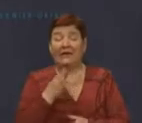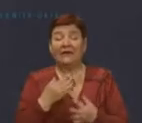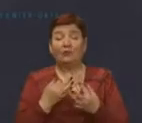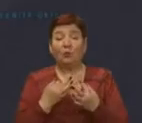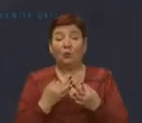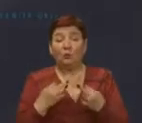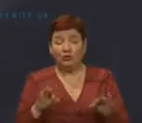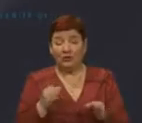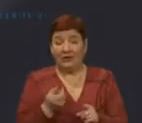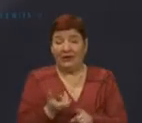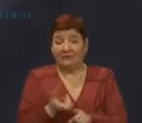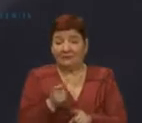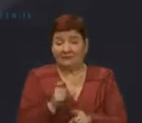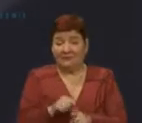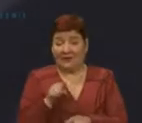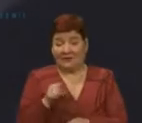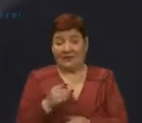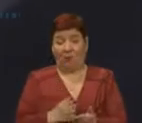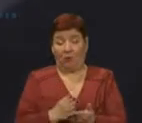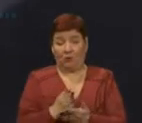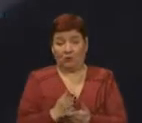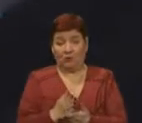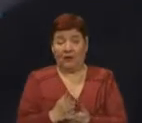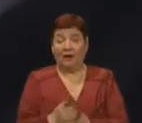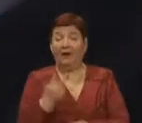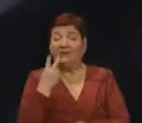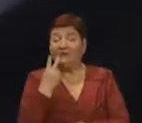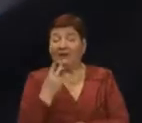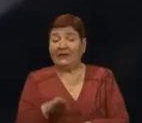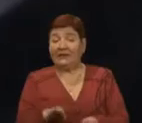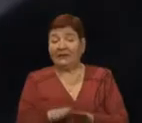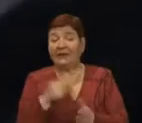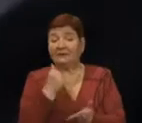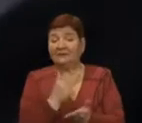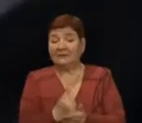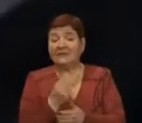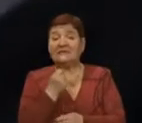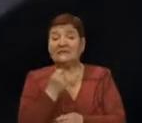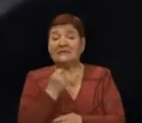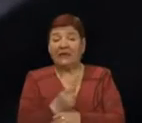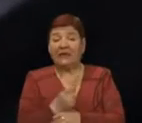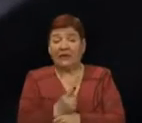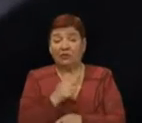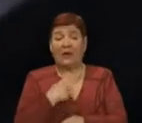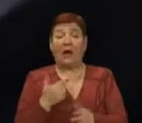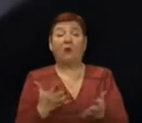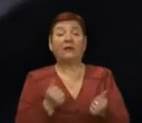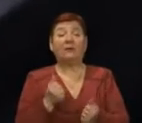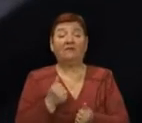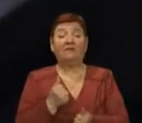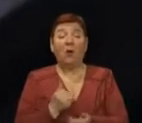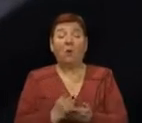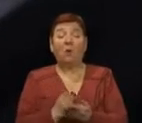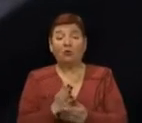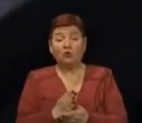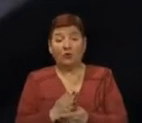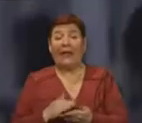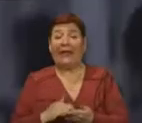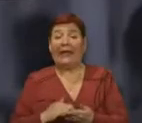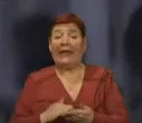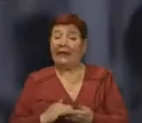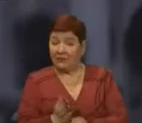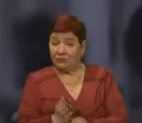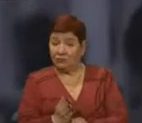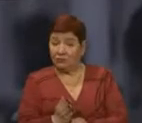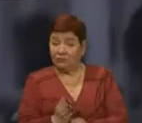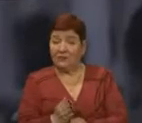недопущення здорожчання вартості цих послуг. Тобто дві такі стратегічні завдання, щоб я отримував послугу як громадянин якісну,